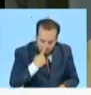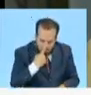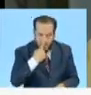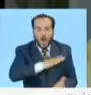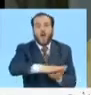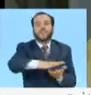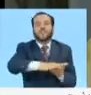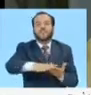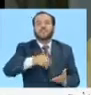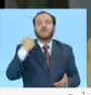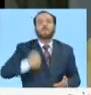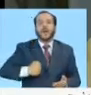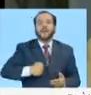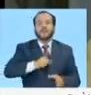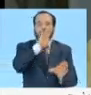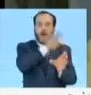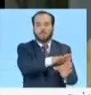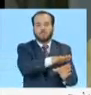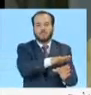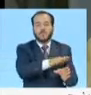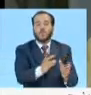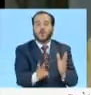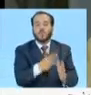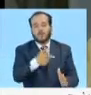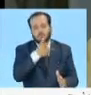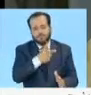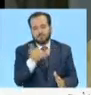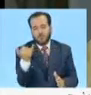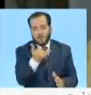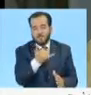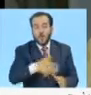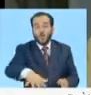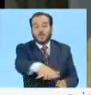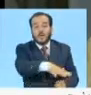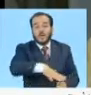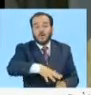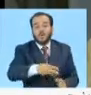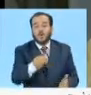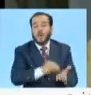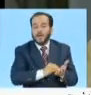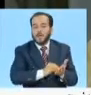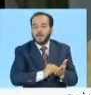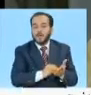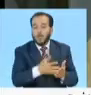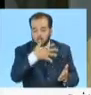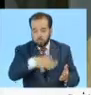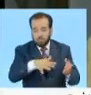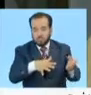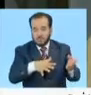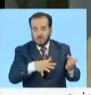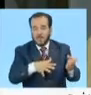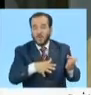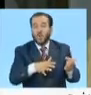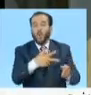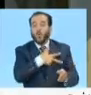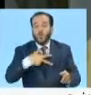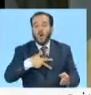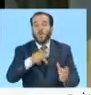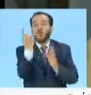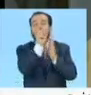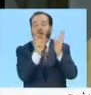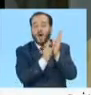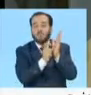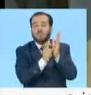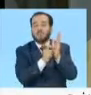للوطن طبعا، الولاء للناخب جزء من الولاء للوطن، والولاء أيضا للسلطة